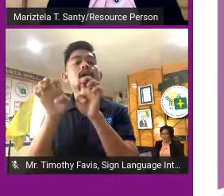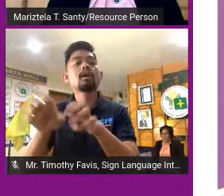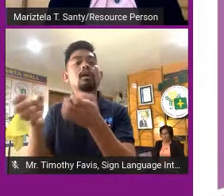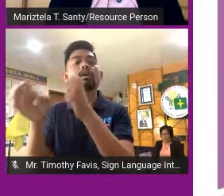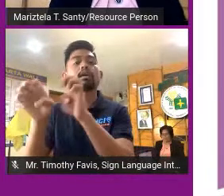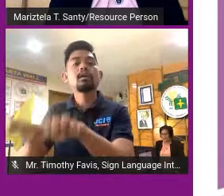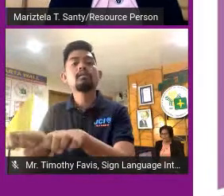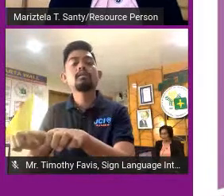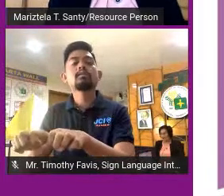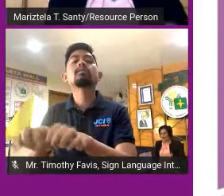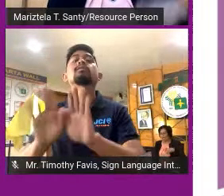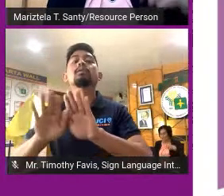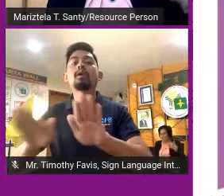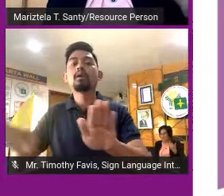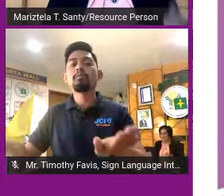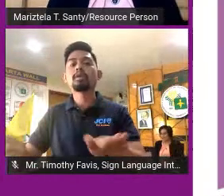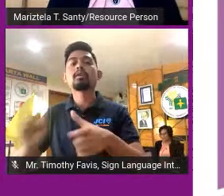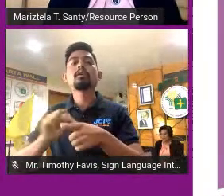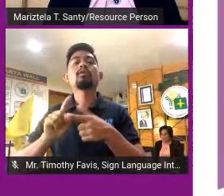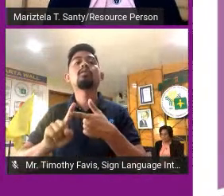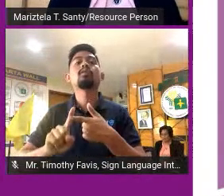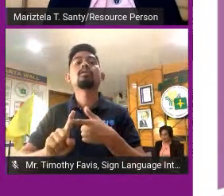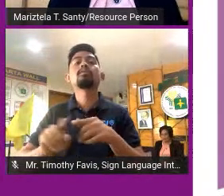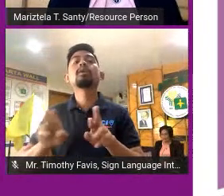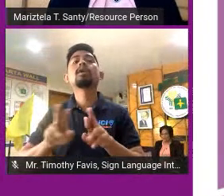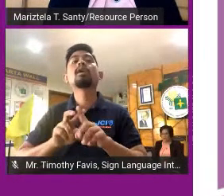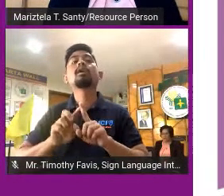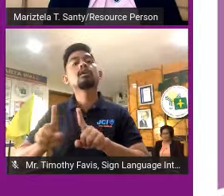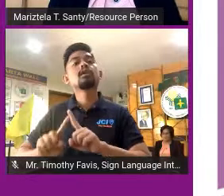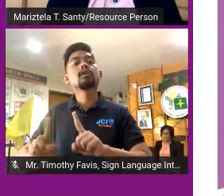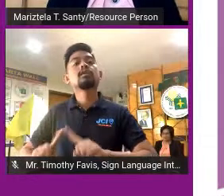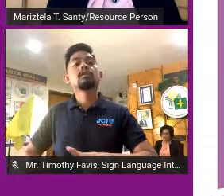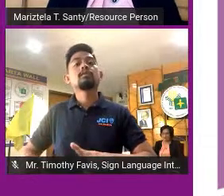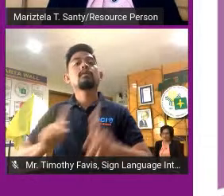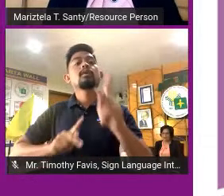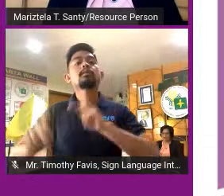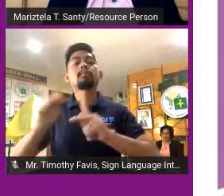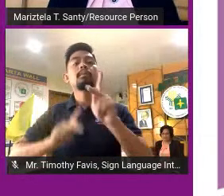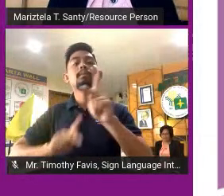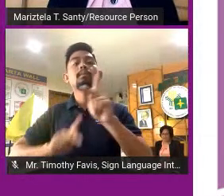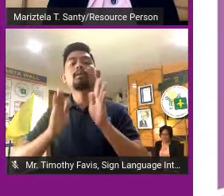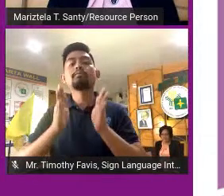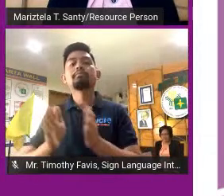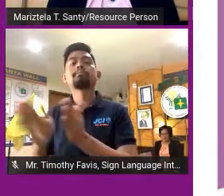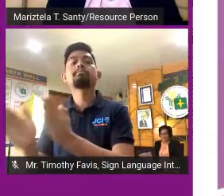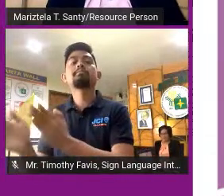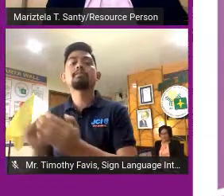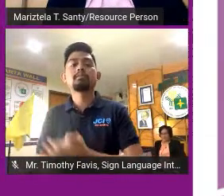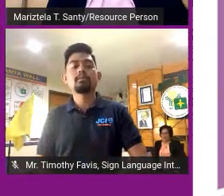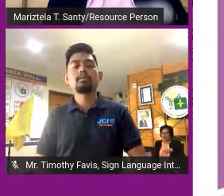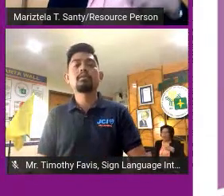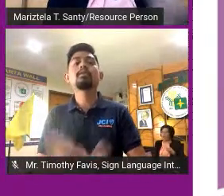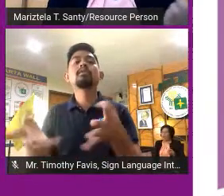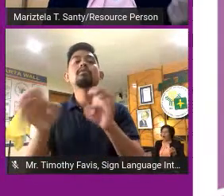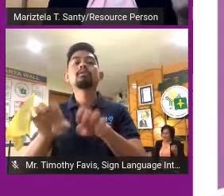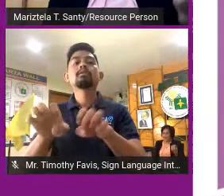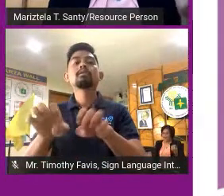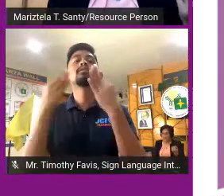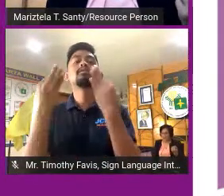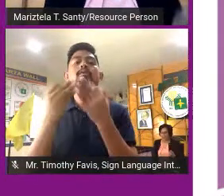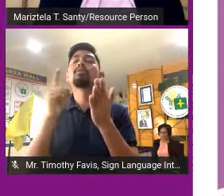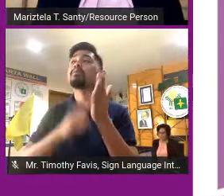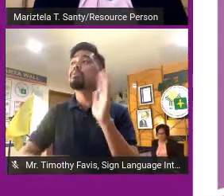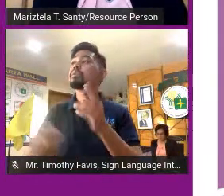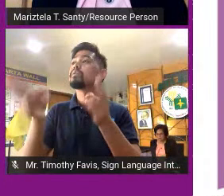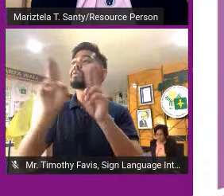ating mga bata or ang mga iba-ibang tao. Individuals is affected by family. Kung ano po ang